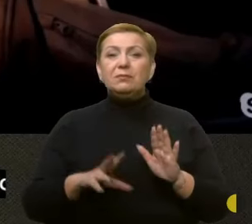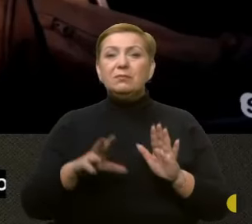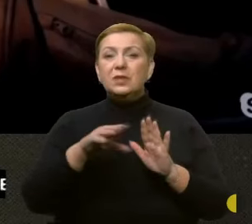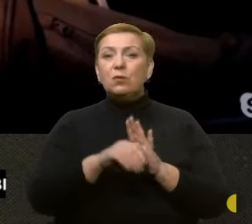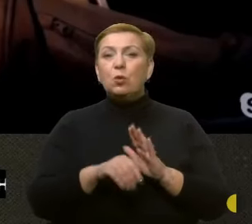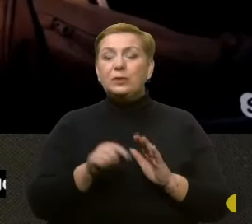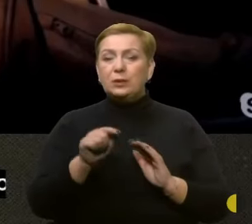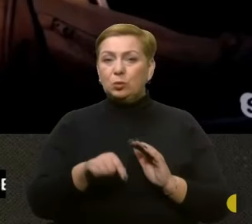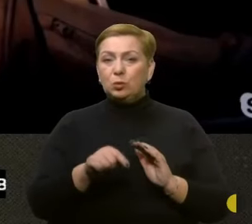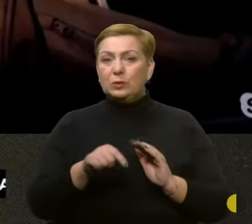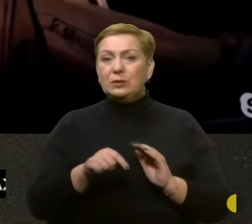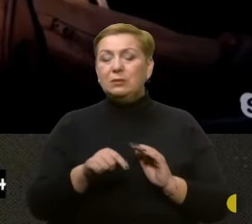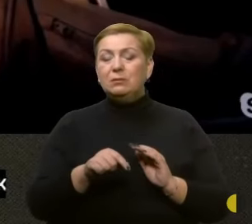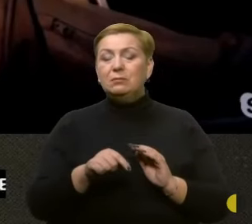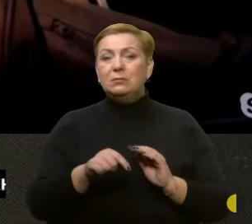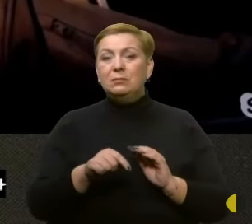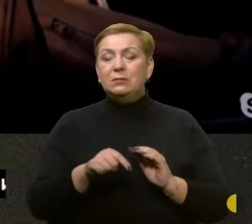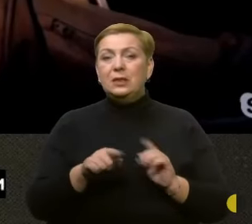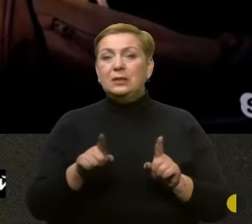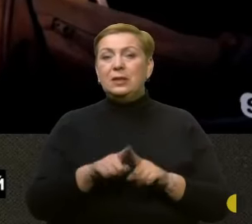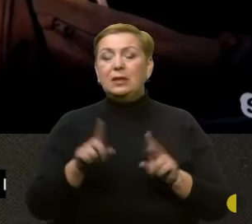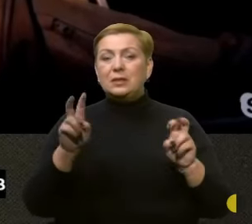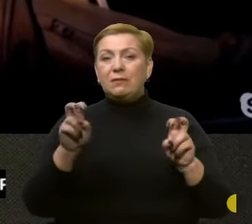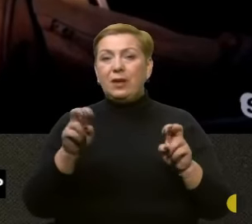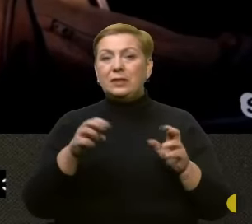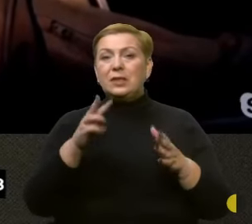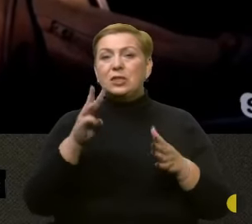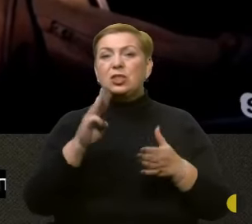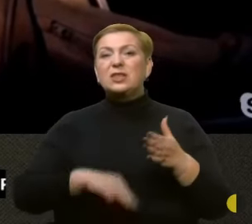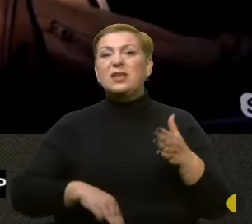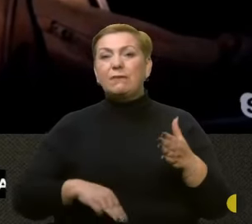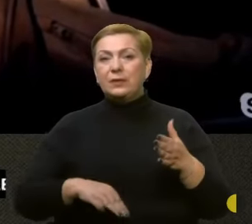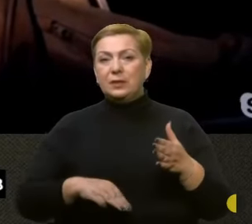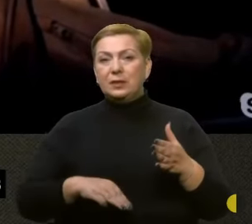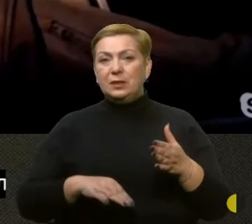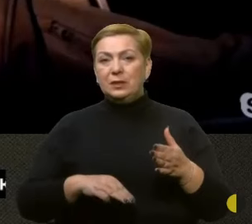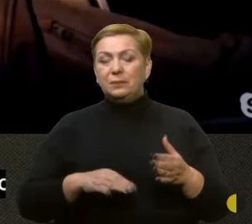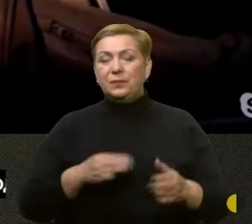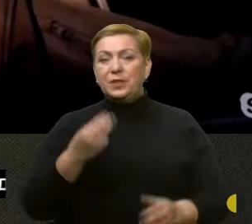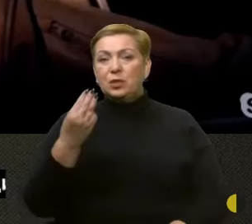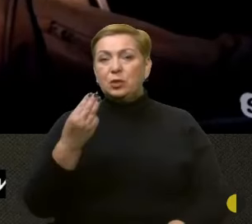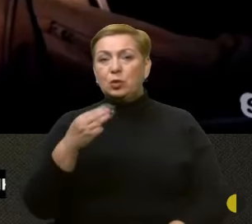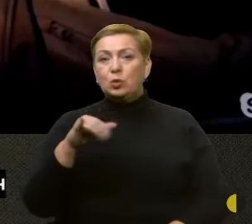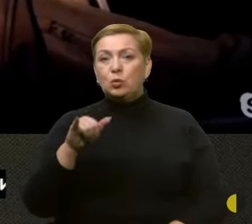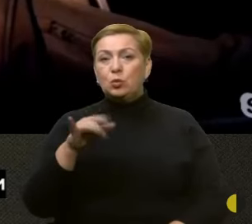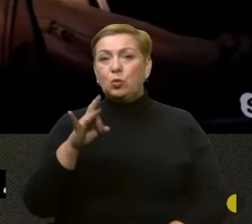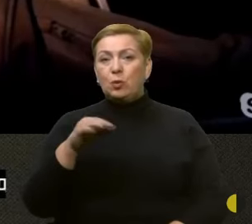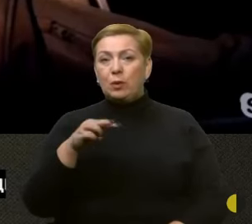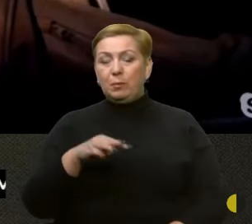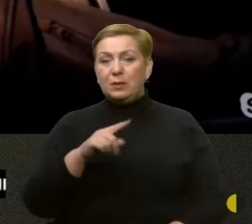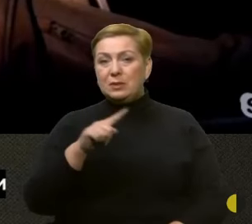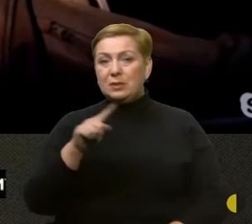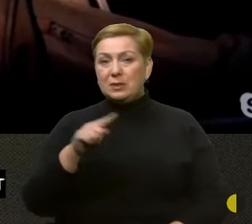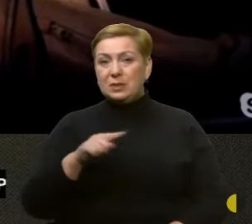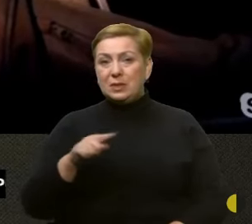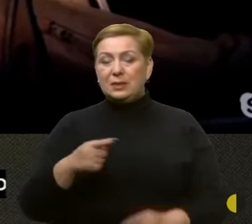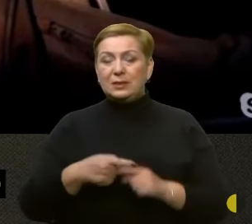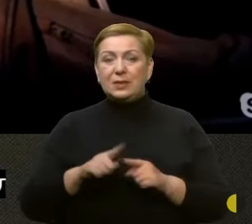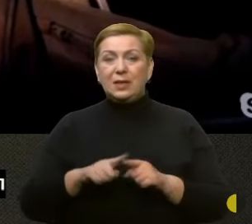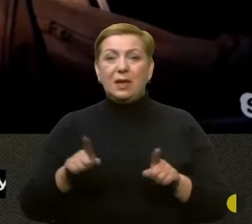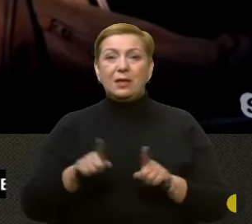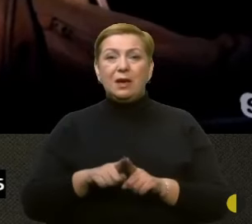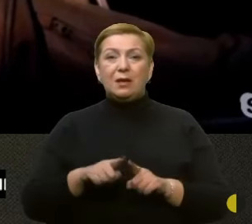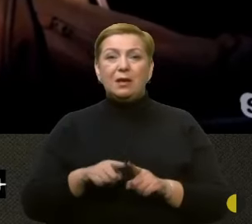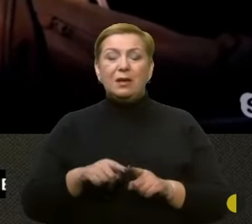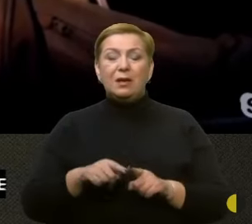входять і так звані штрафники. Ну, тобто, по суті, «Шторм-Зет» – це щось на зразок штрафбату, так, як це